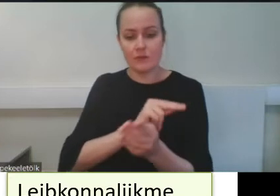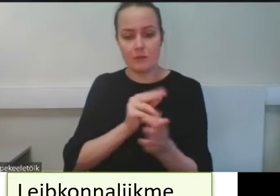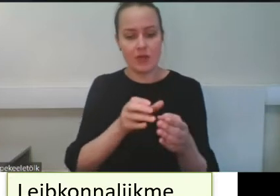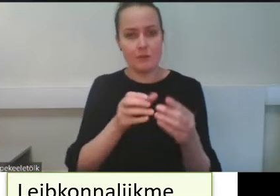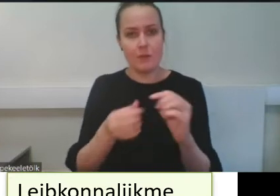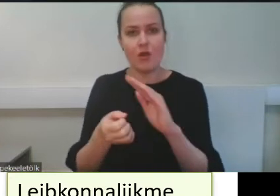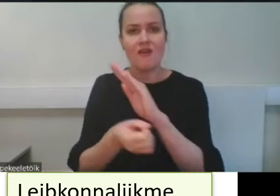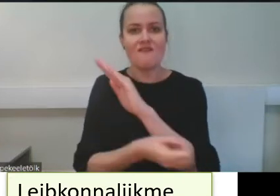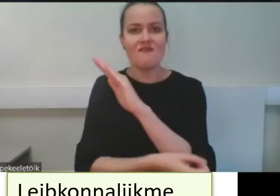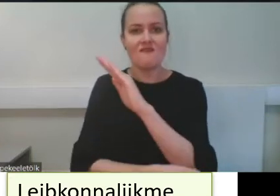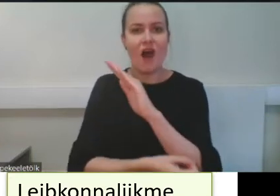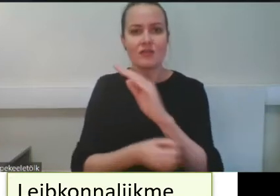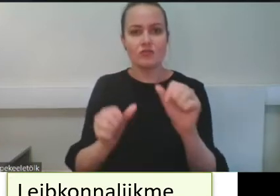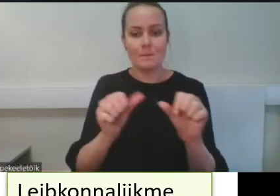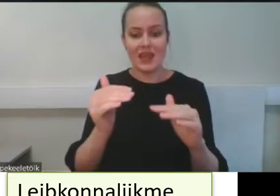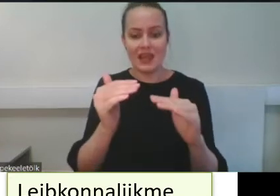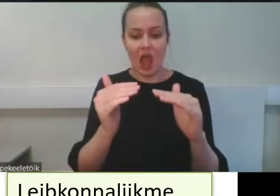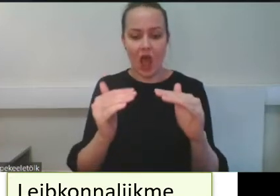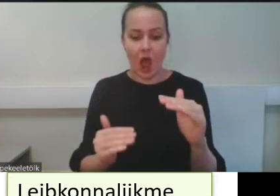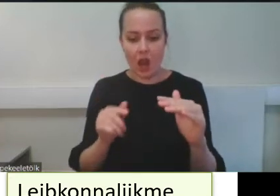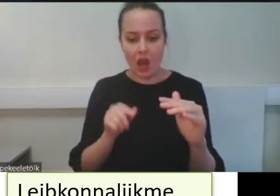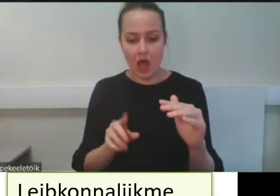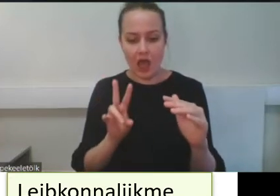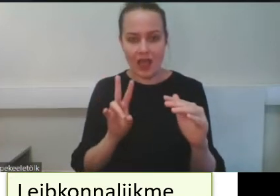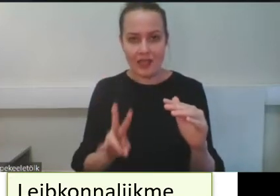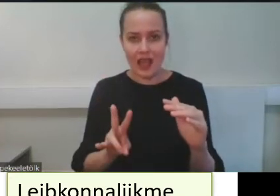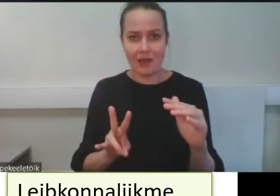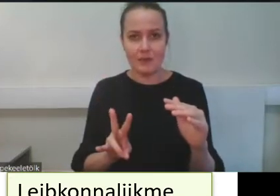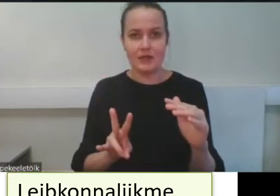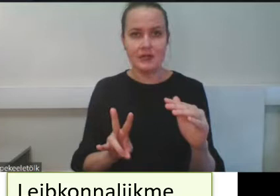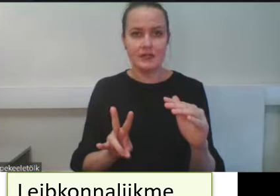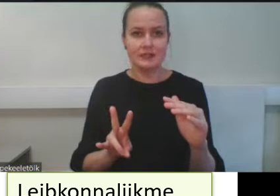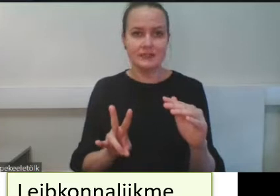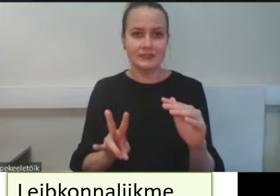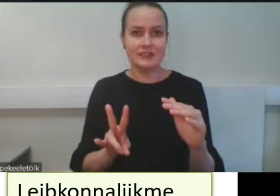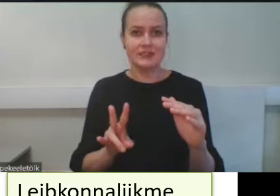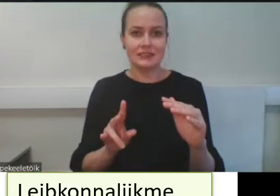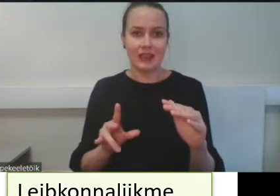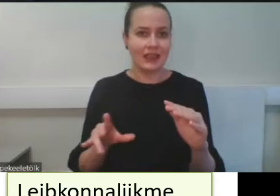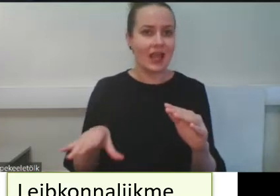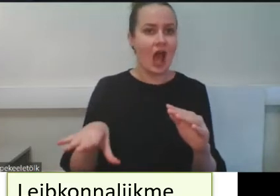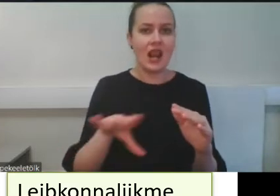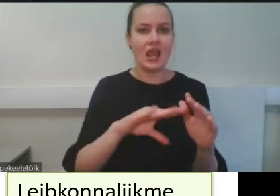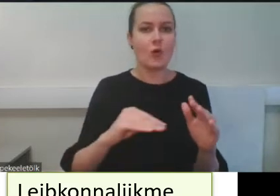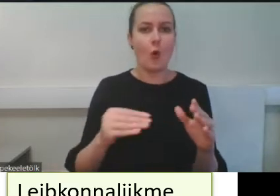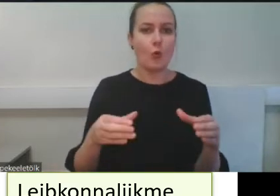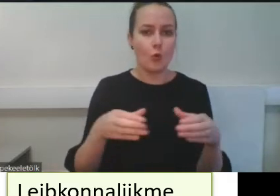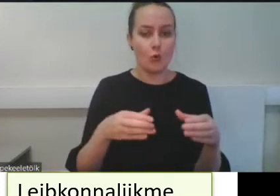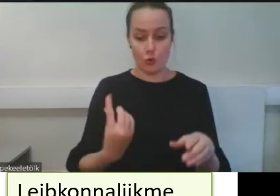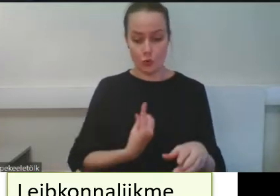chatile. Külli küsib, kas tehakse ka regionaalseid uuringuid? Et päris regionaalseid